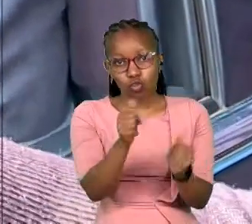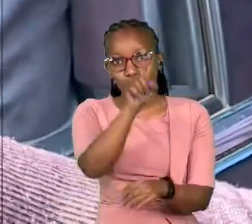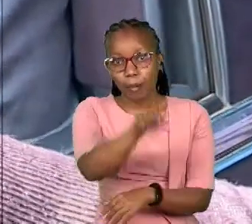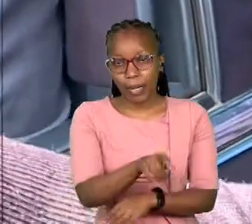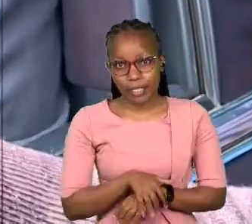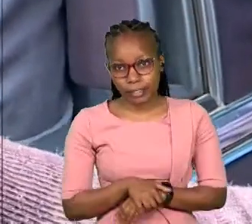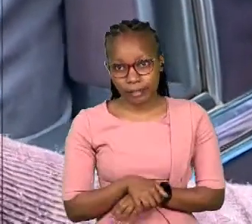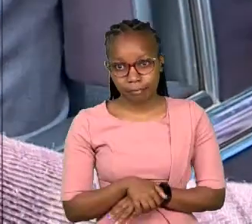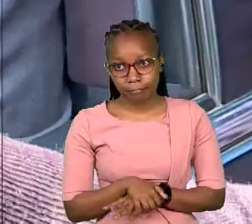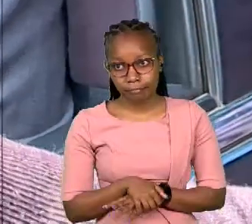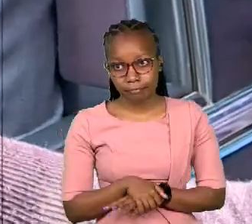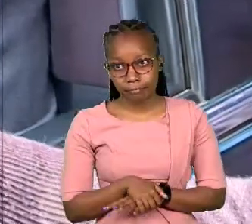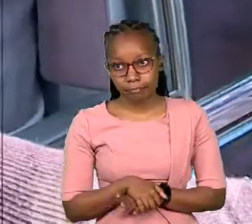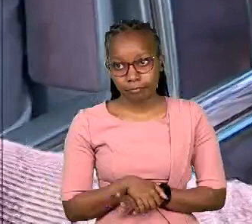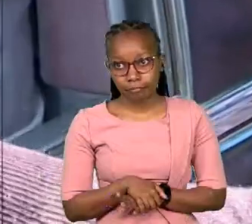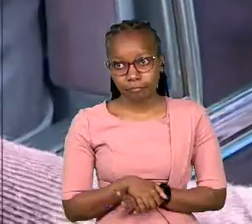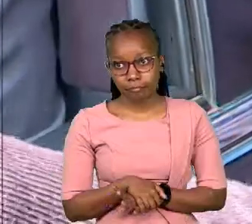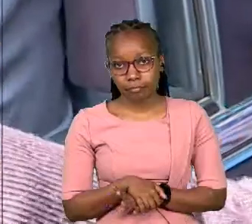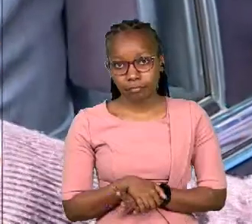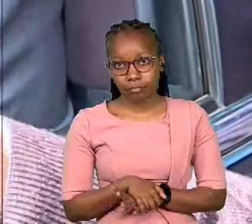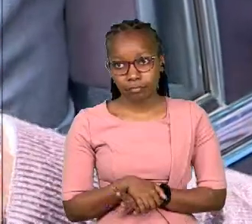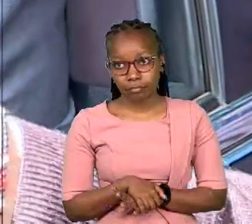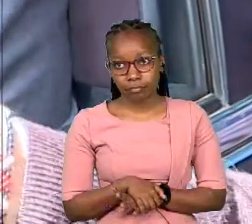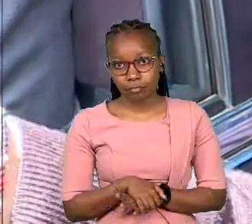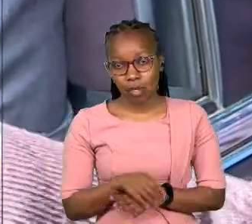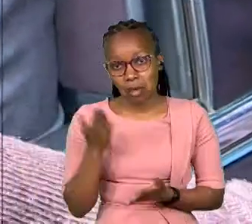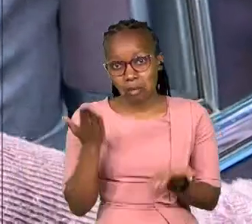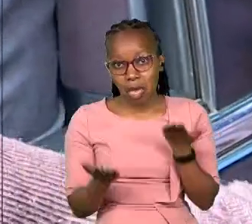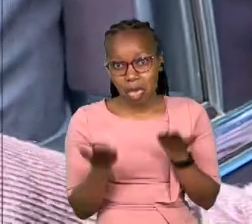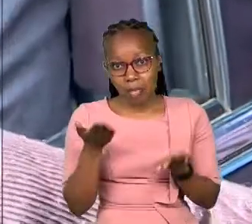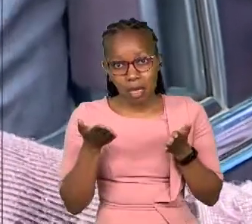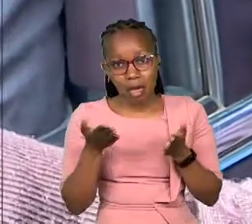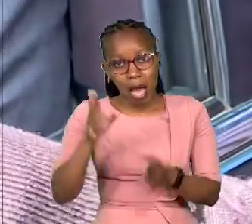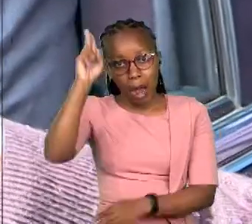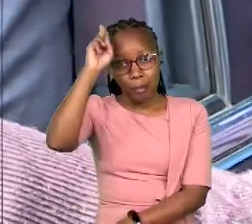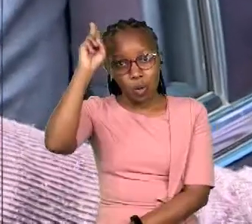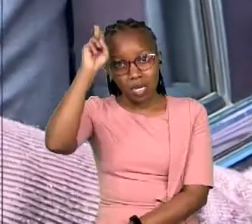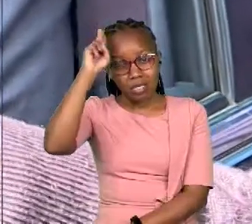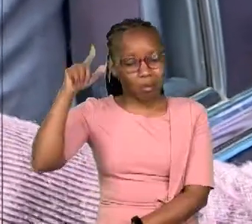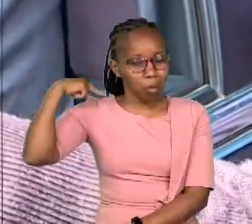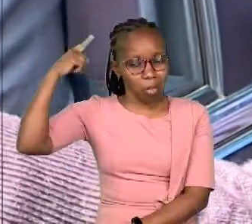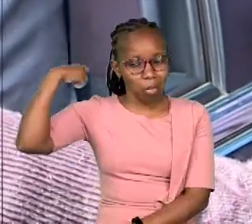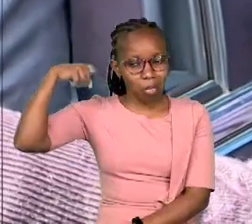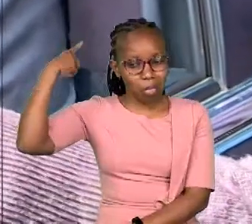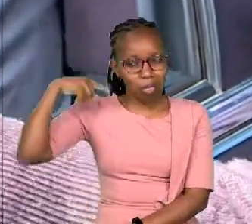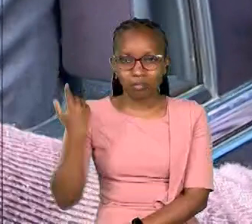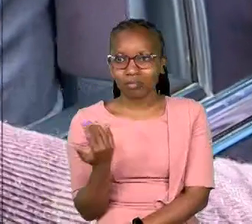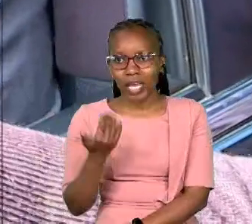mtu ameshikwa na kijaa na pengine anaendelea kuwa katika kikosi cha polisi na ako na